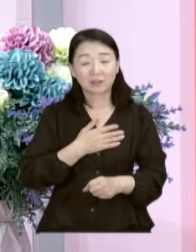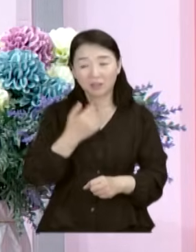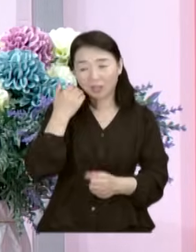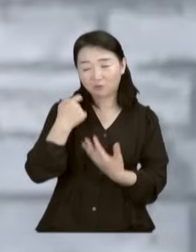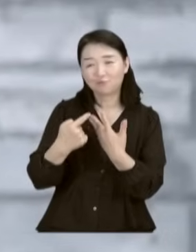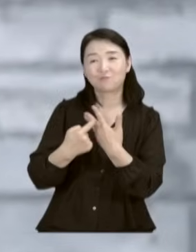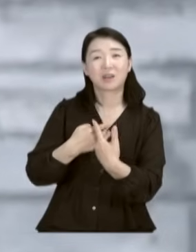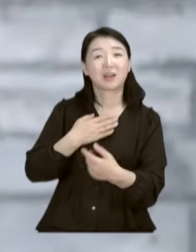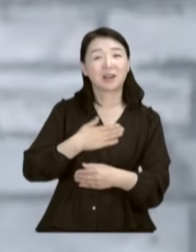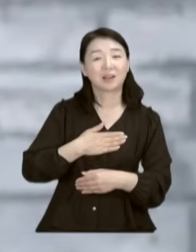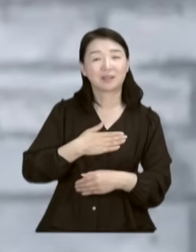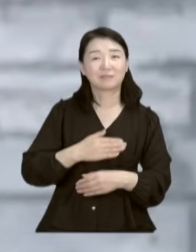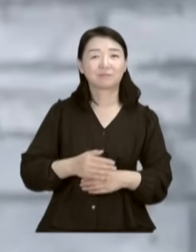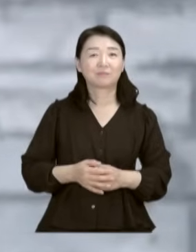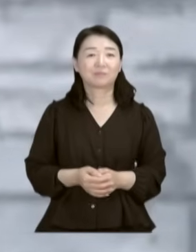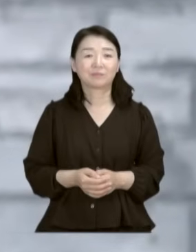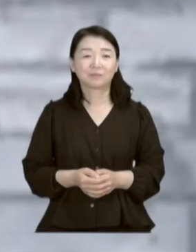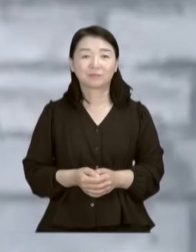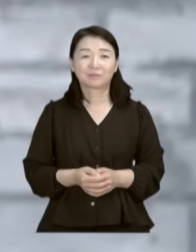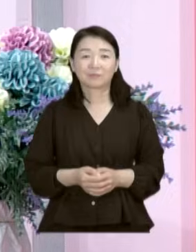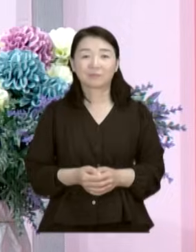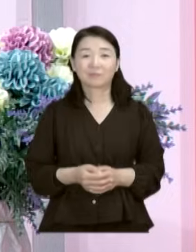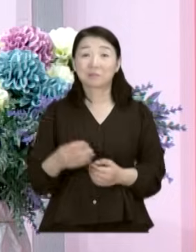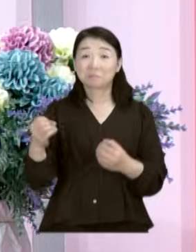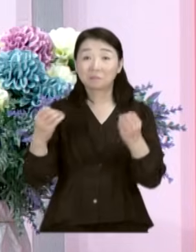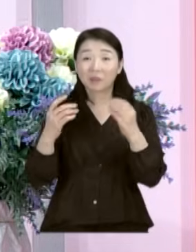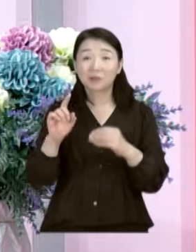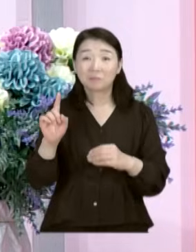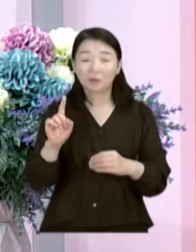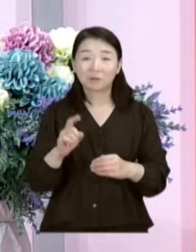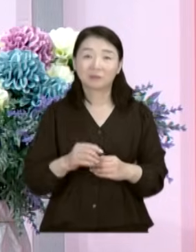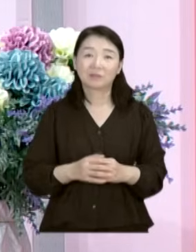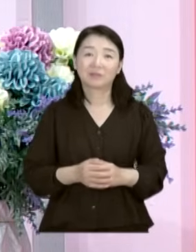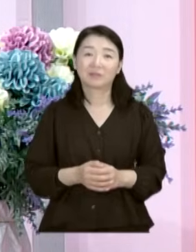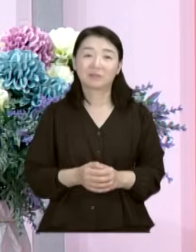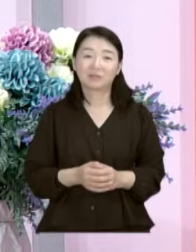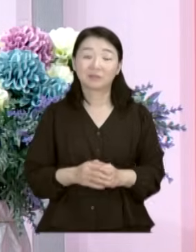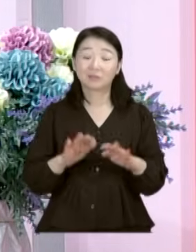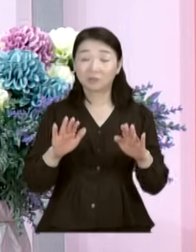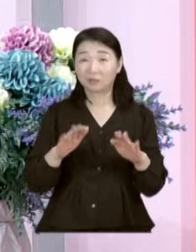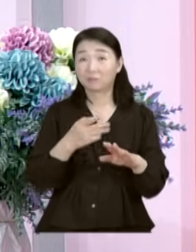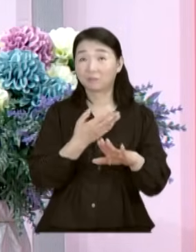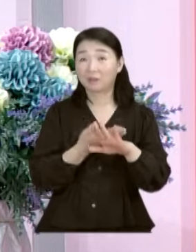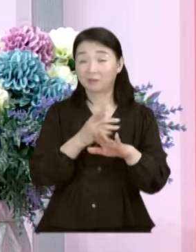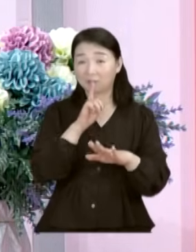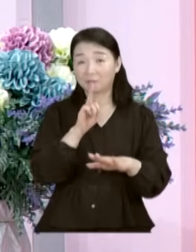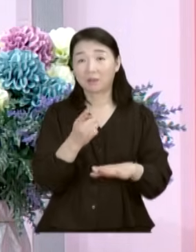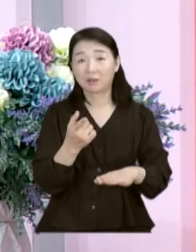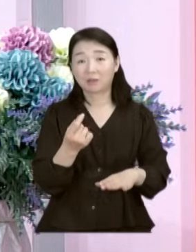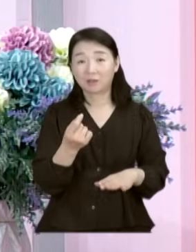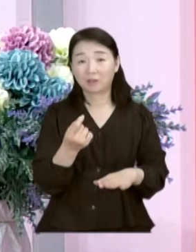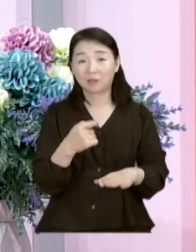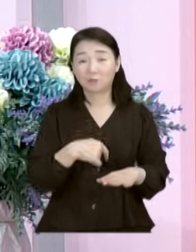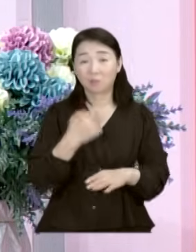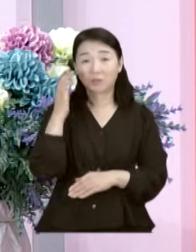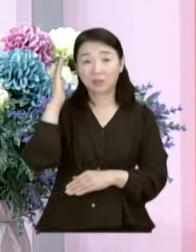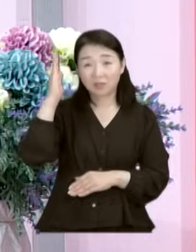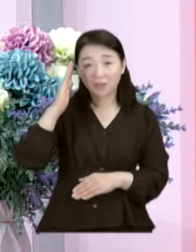누구보다도 저를 잘 아실 거라 생각한 저는 잘 모르는데 다 그러세요 전도사님 더 달라지셨어요